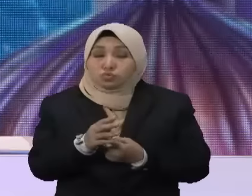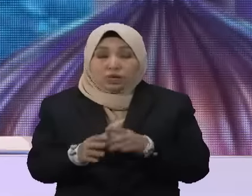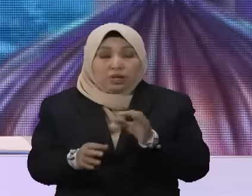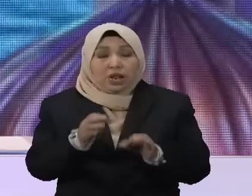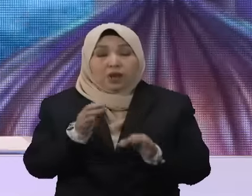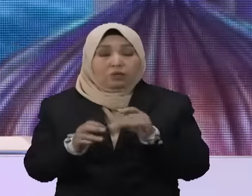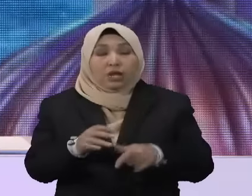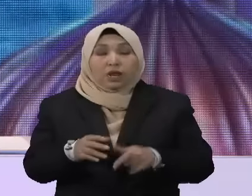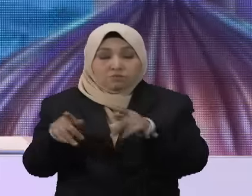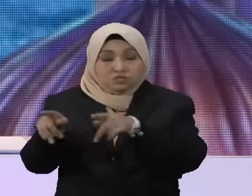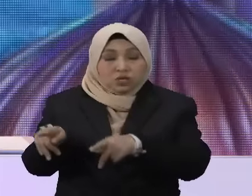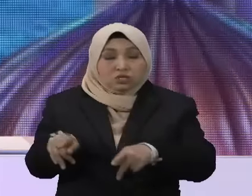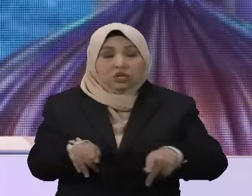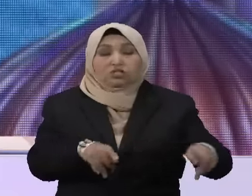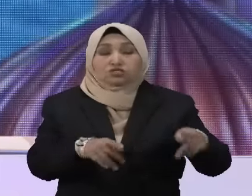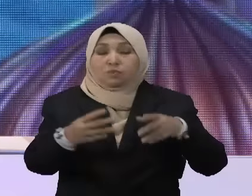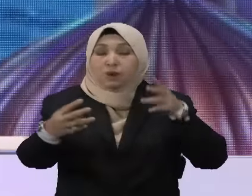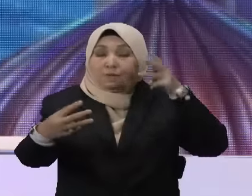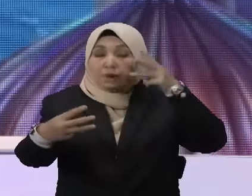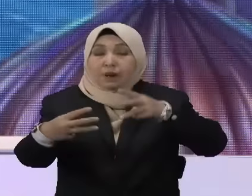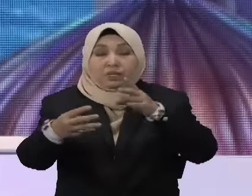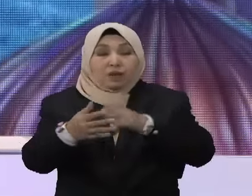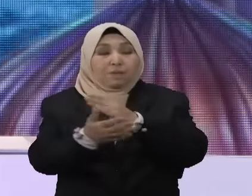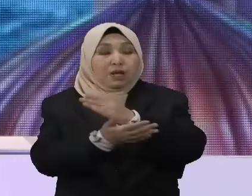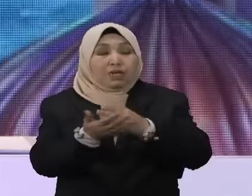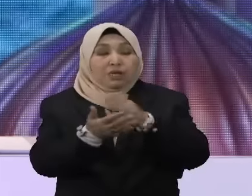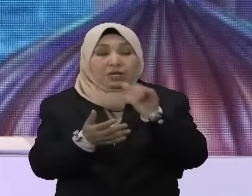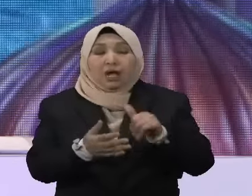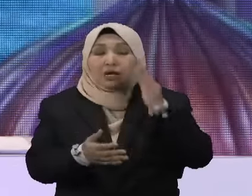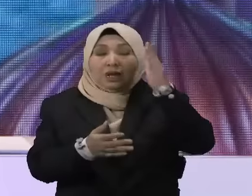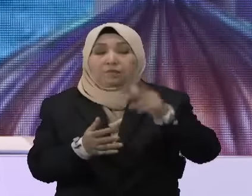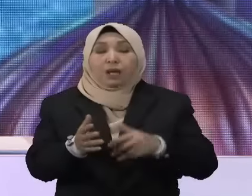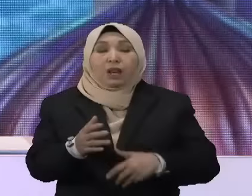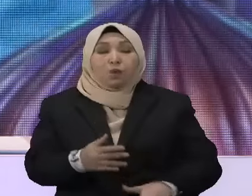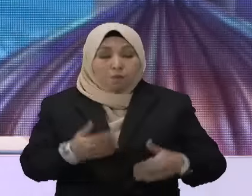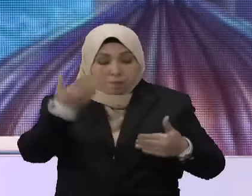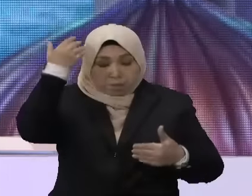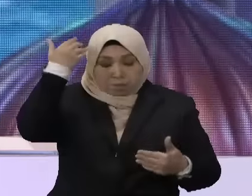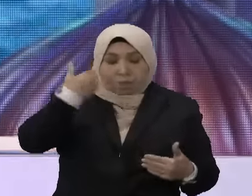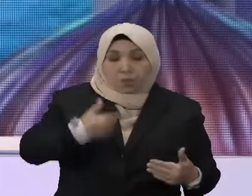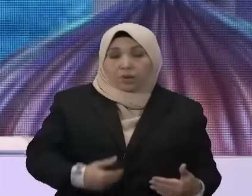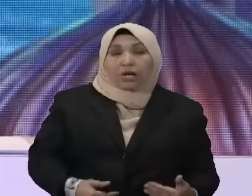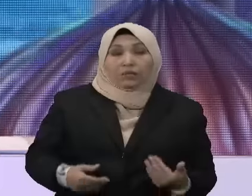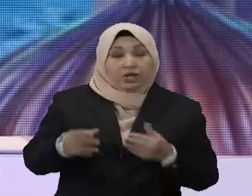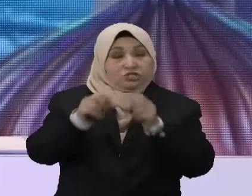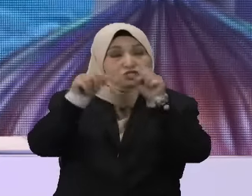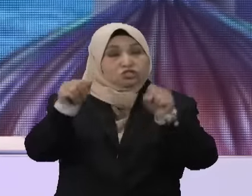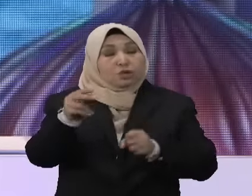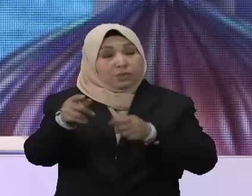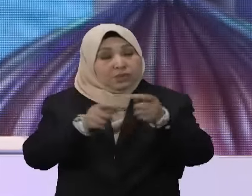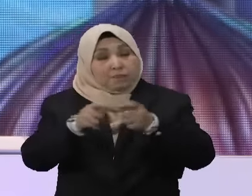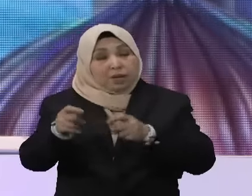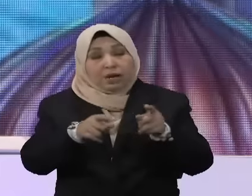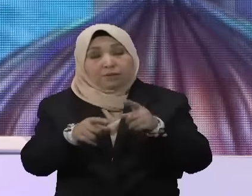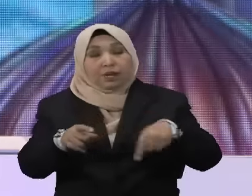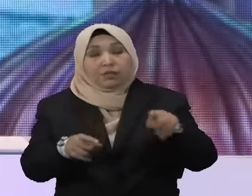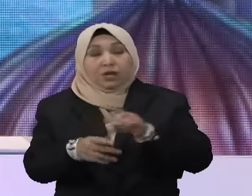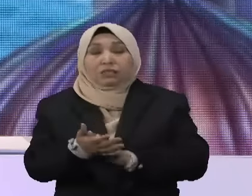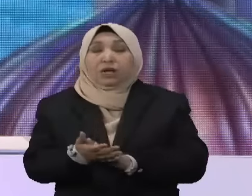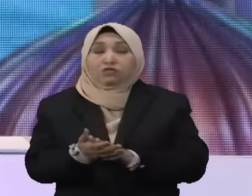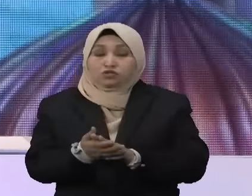dalam strategi peperangan, kita serang tu, kita serang di bahagian yang akan melumpuhkan sistem pentadbiran mereka sebagai contohnya, ataupun